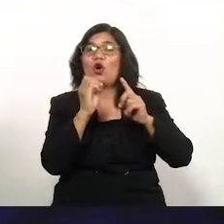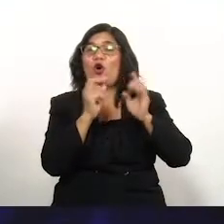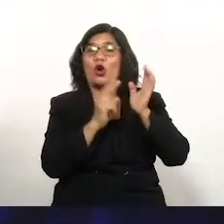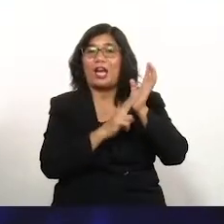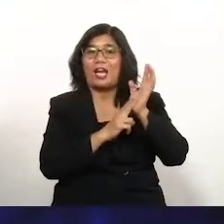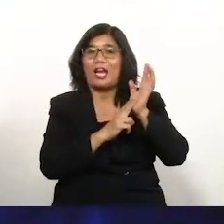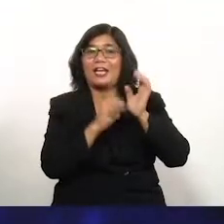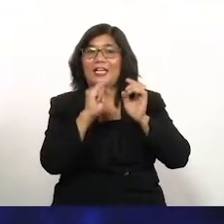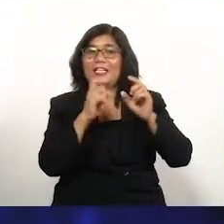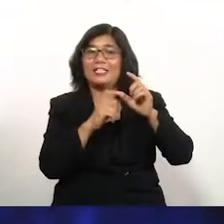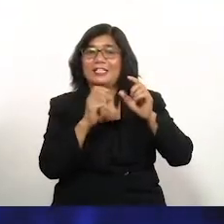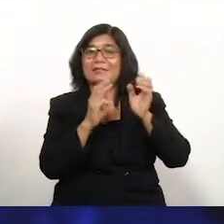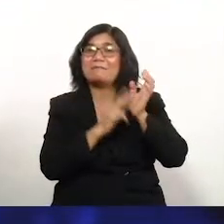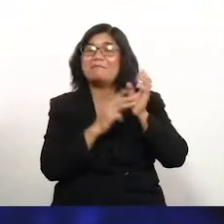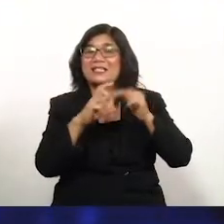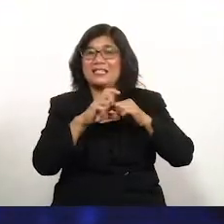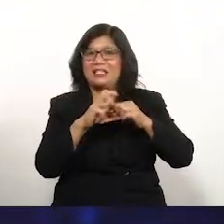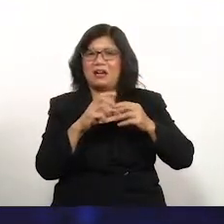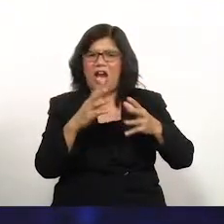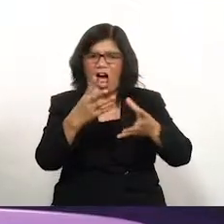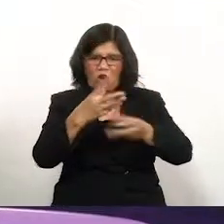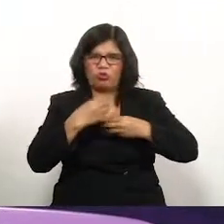Hai banyak orang otaknya otak rakus